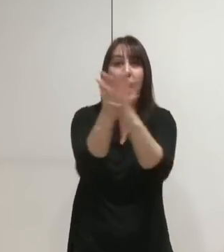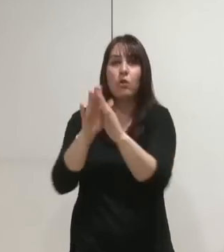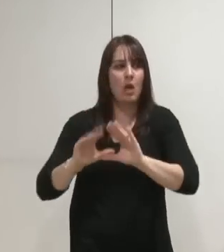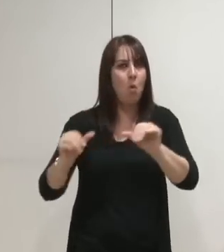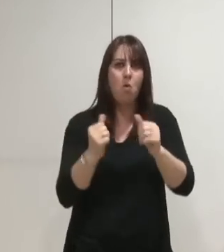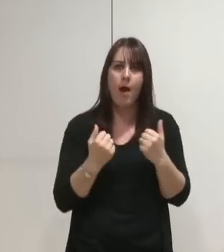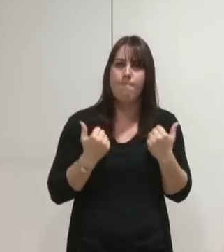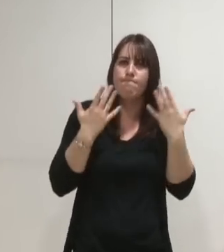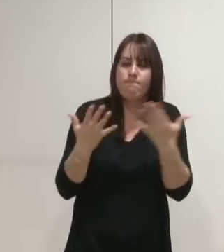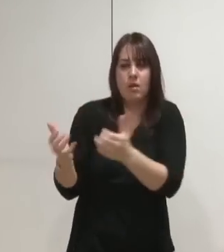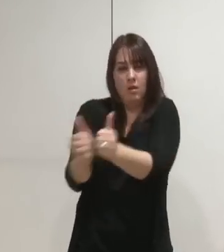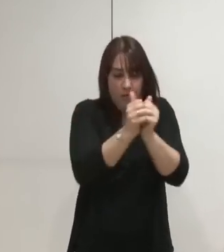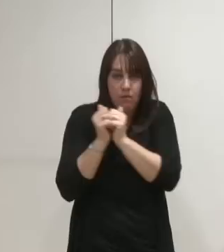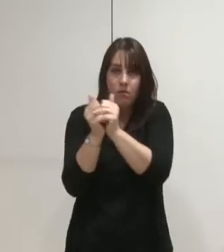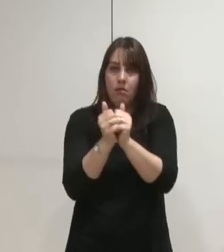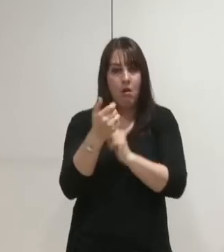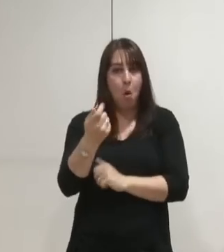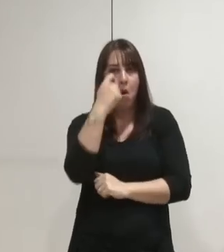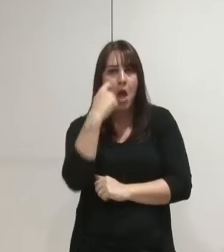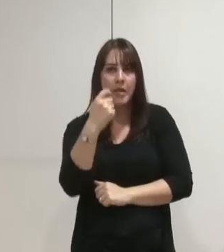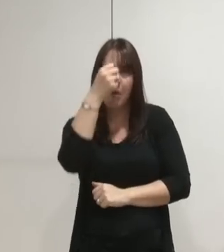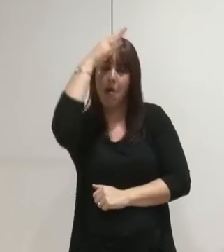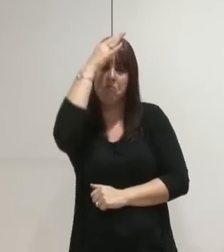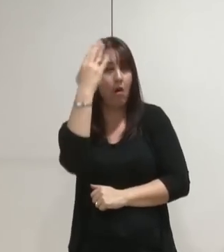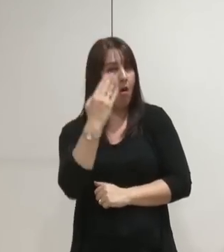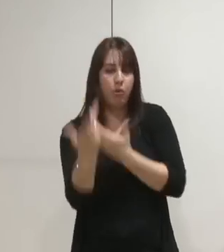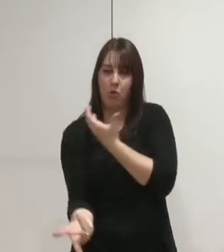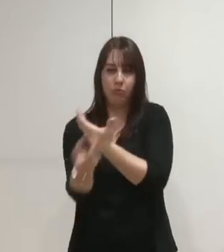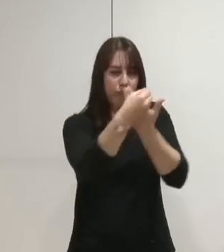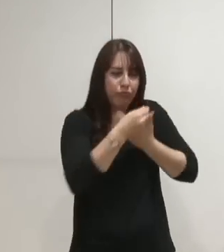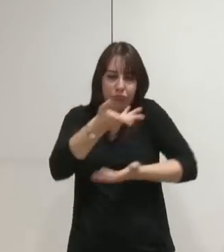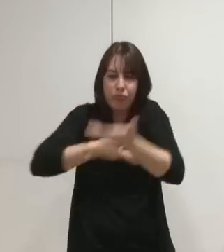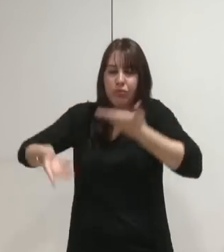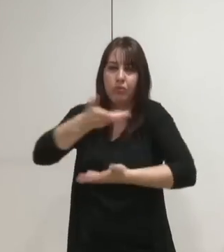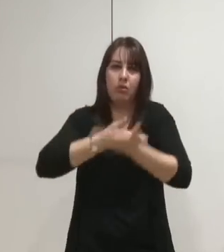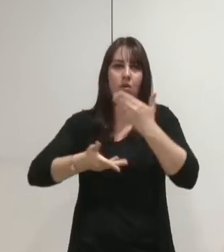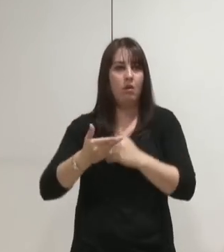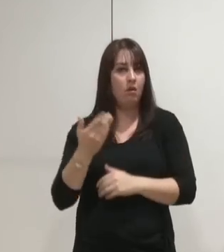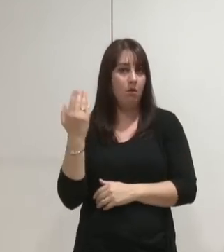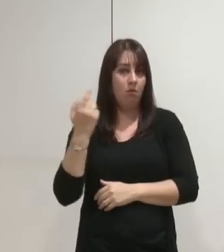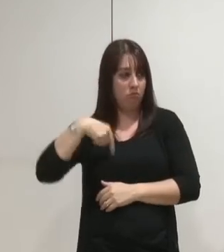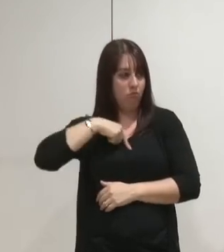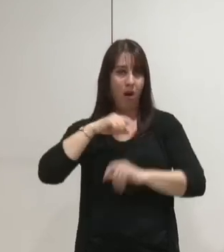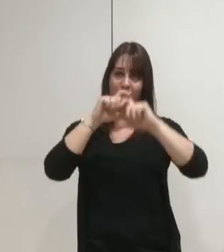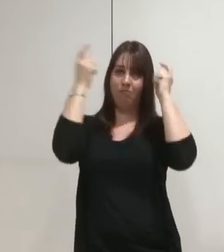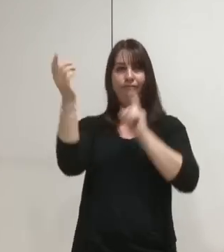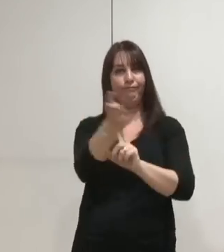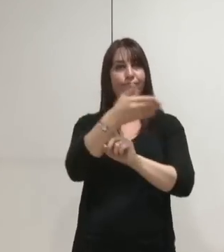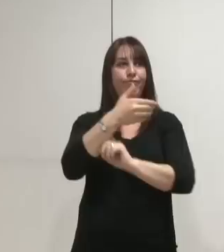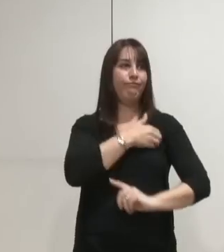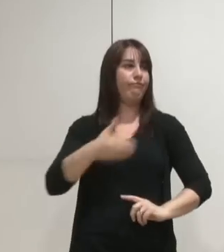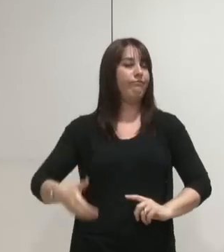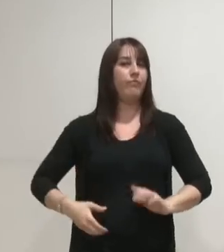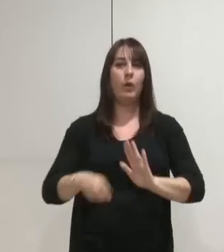terrain et dont l'expertise est pour nous indispensable dans cette direction je continuerai à porter la parole de la ville dans un